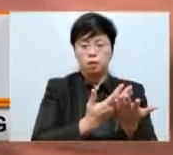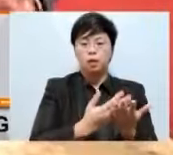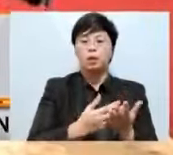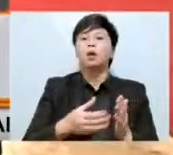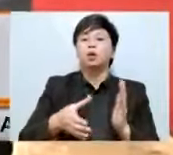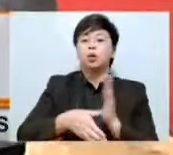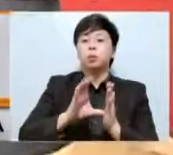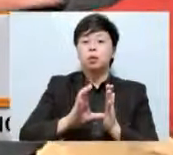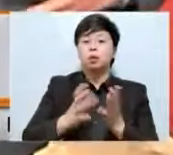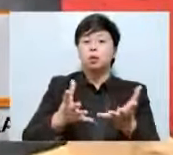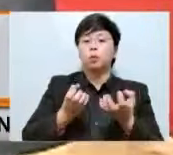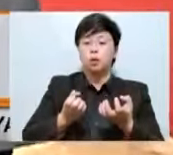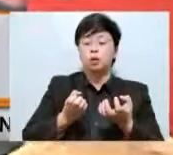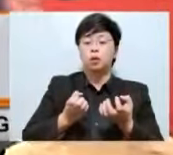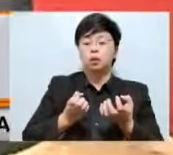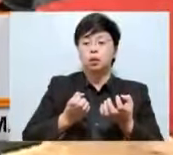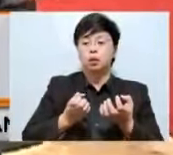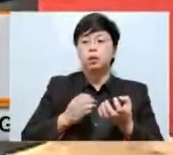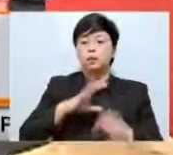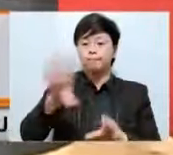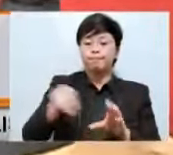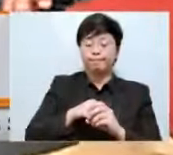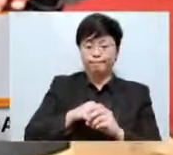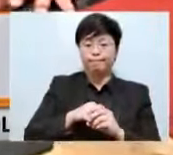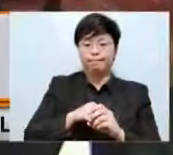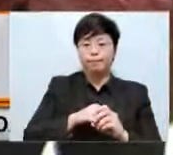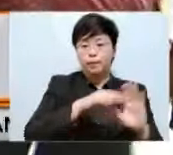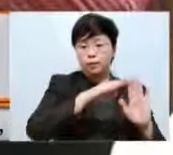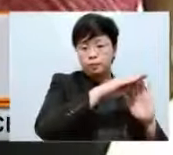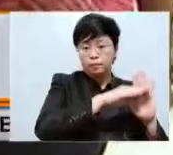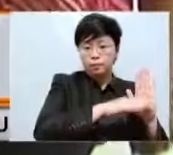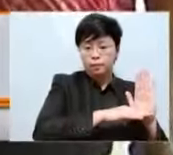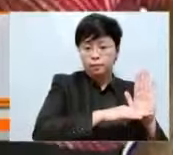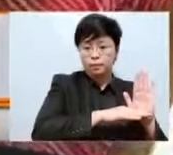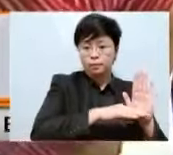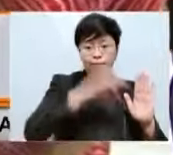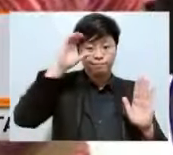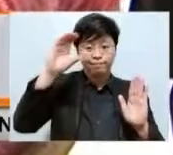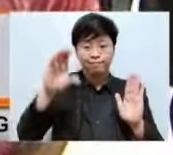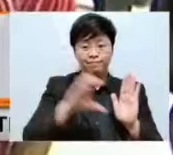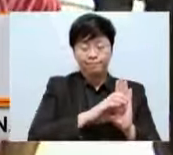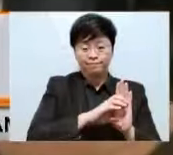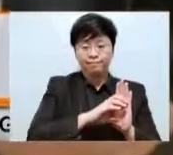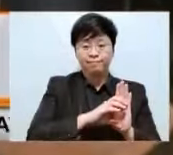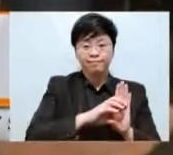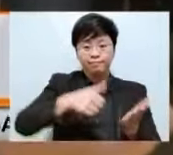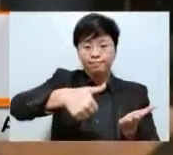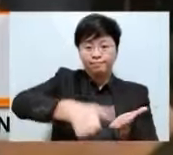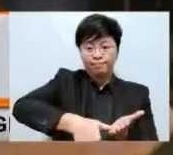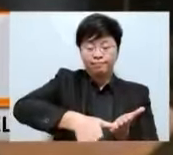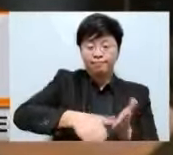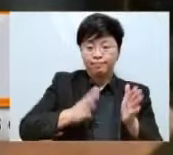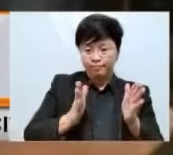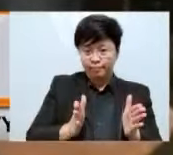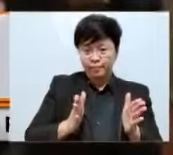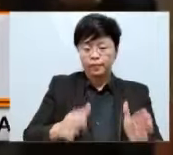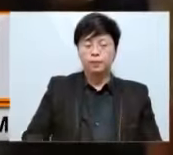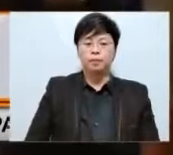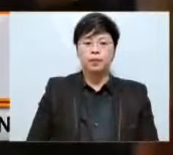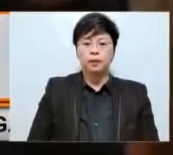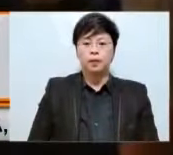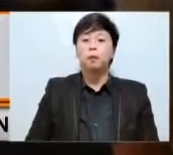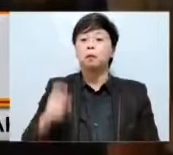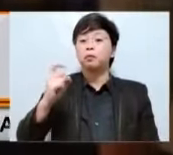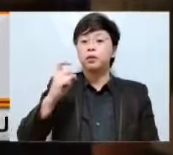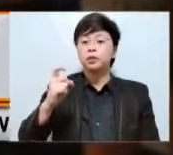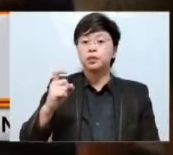rin sa voters list ang mismong picture ng mga botante. Bukod sa mas mabilis na raw nilang mahahanap ang kanilang voter precinct, mapipigilan